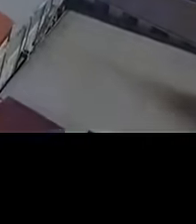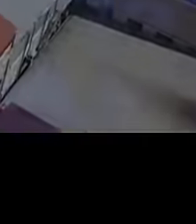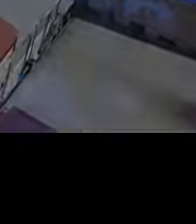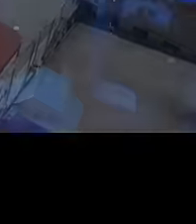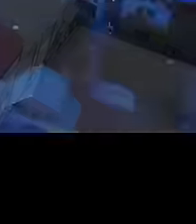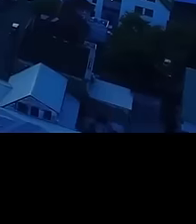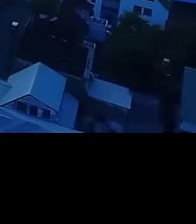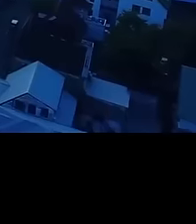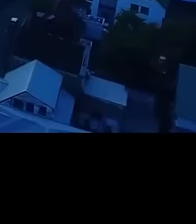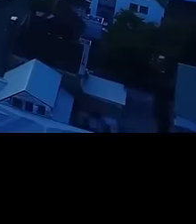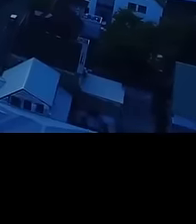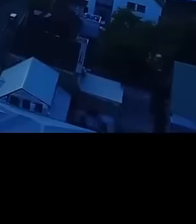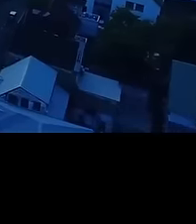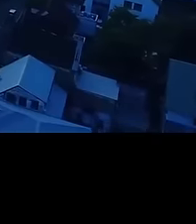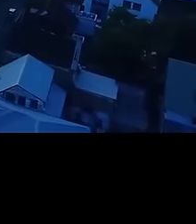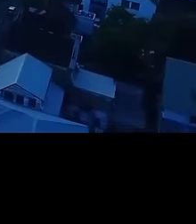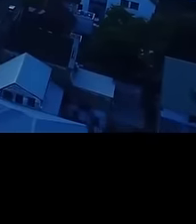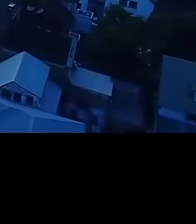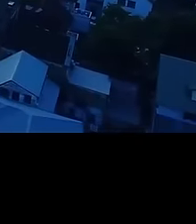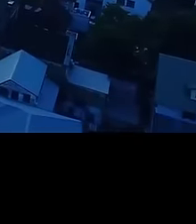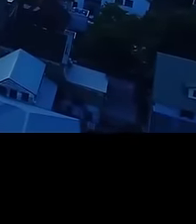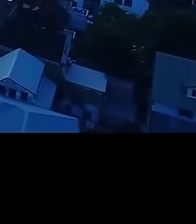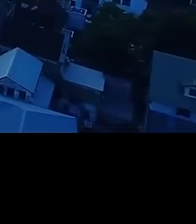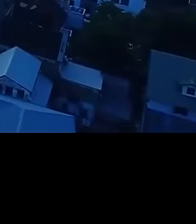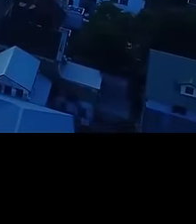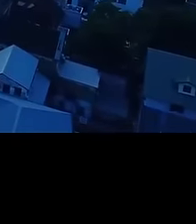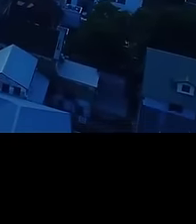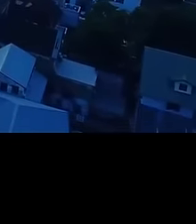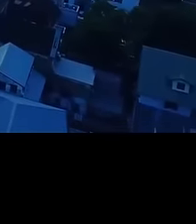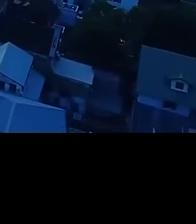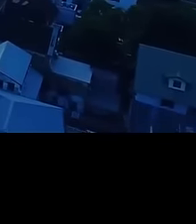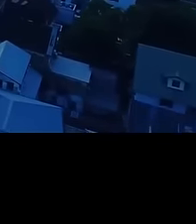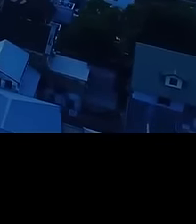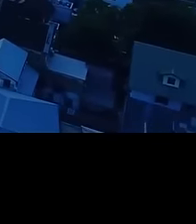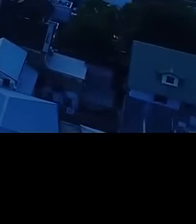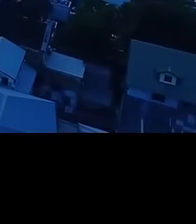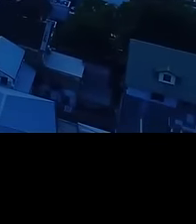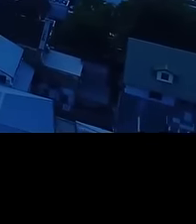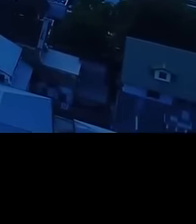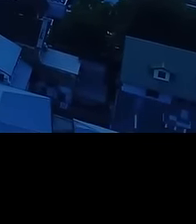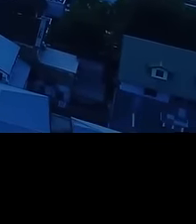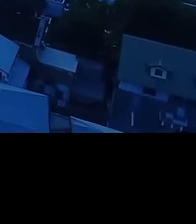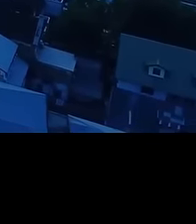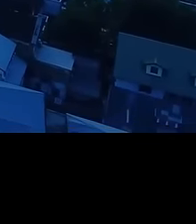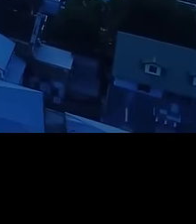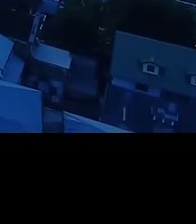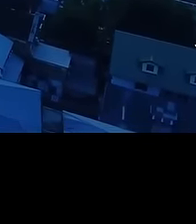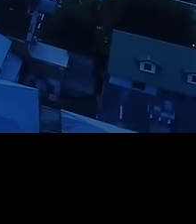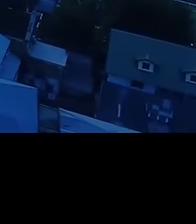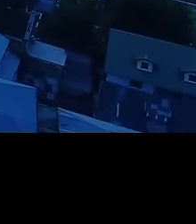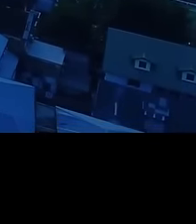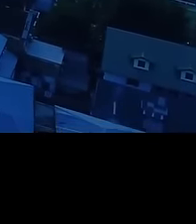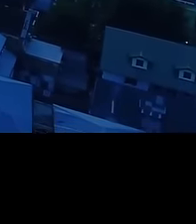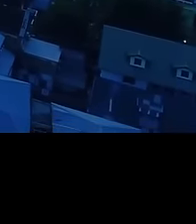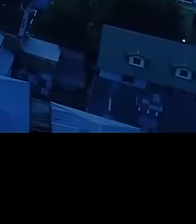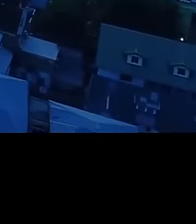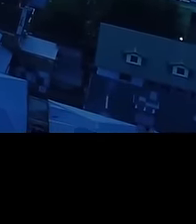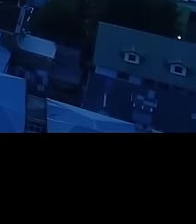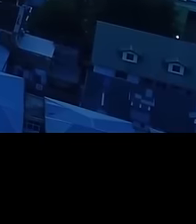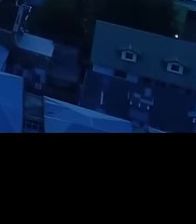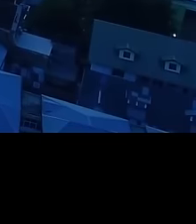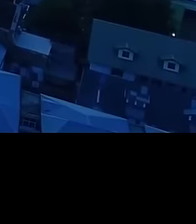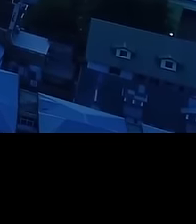Suriname. Van crisisbeheersing naar stabilisatie, groei en duurzame ontwikkeling